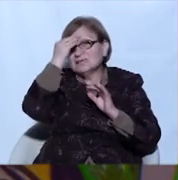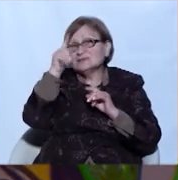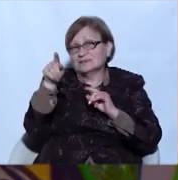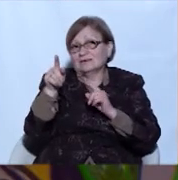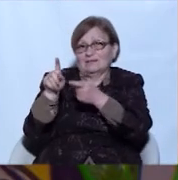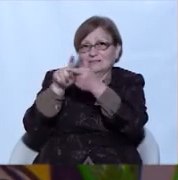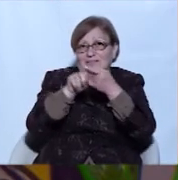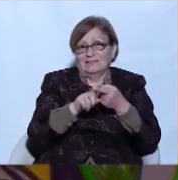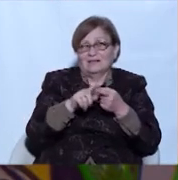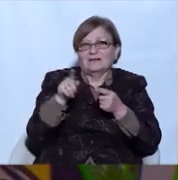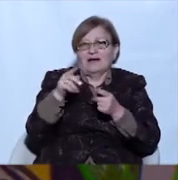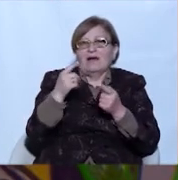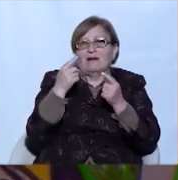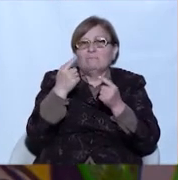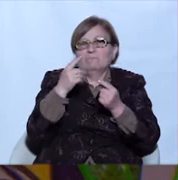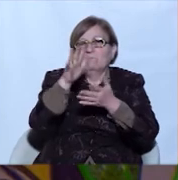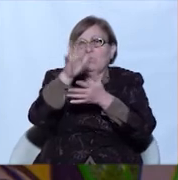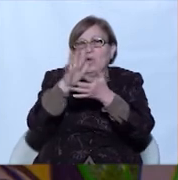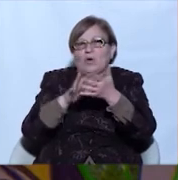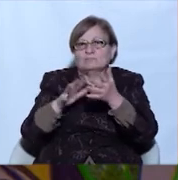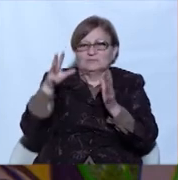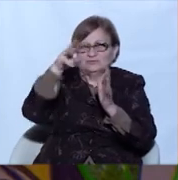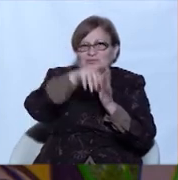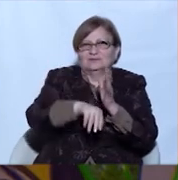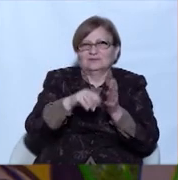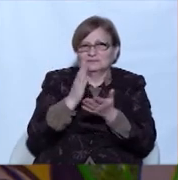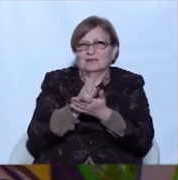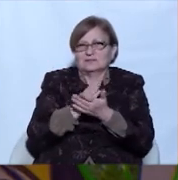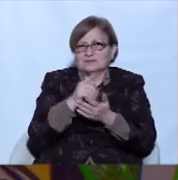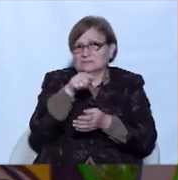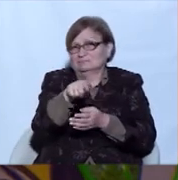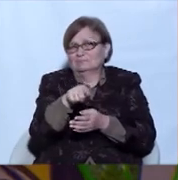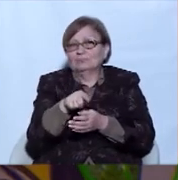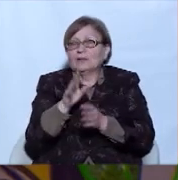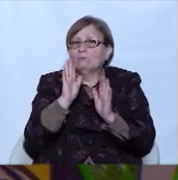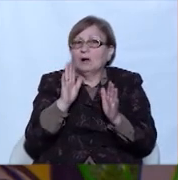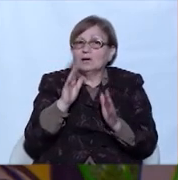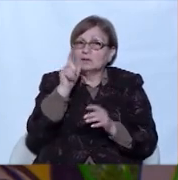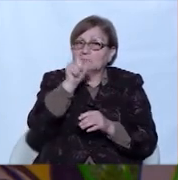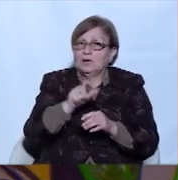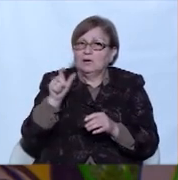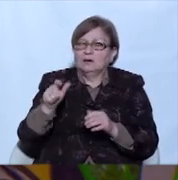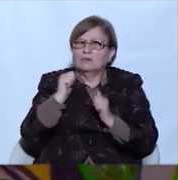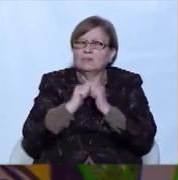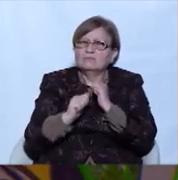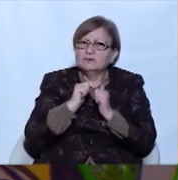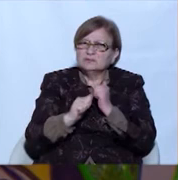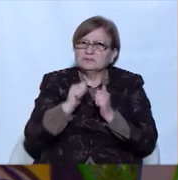სწორედ აი ამ დიდებულ პოემაში წარმოჩინდა. მაგრამ ადამიანები, ჩვენ ყოველ